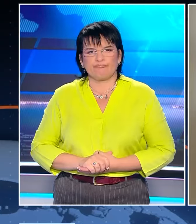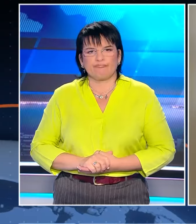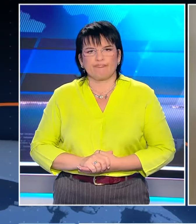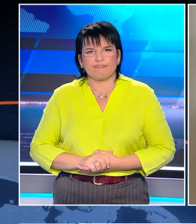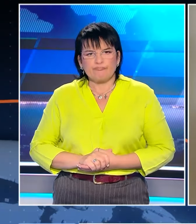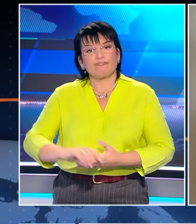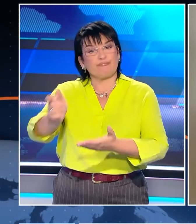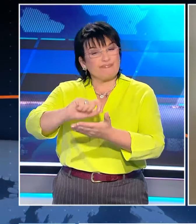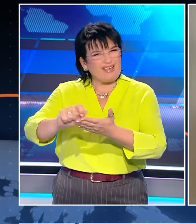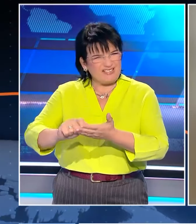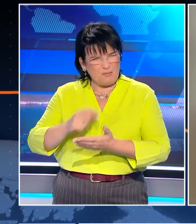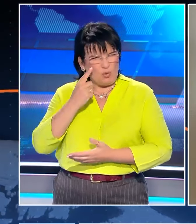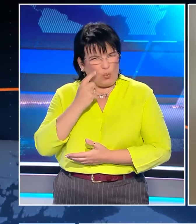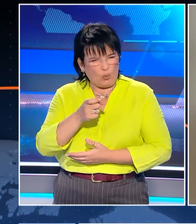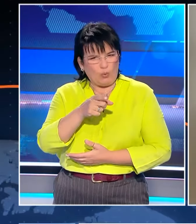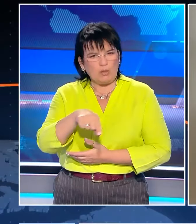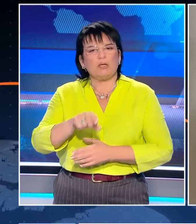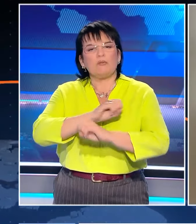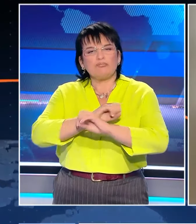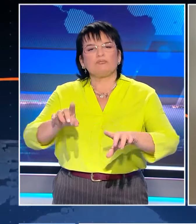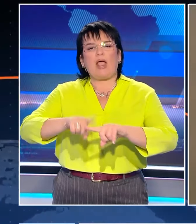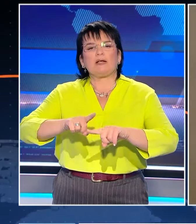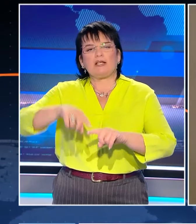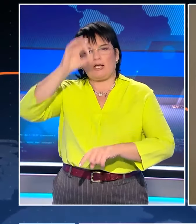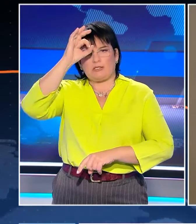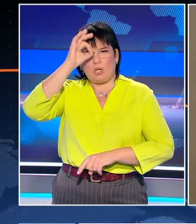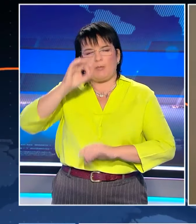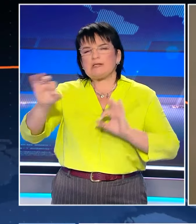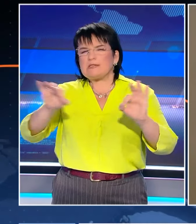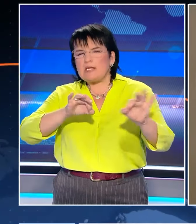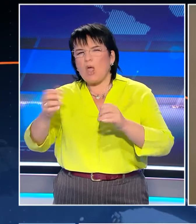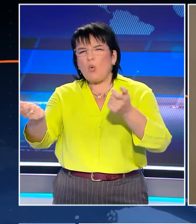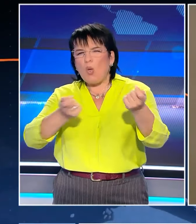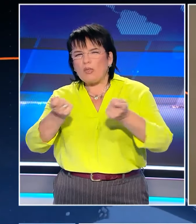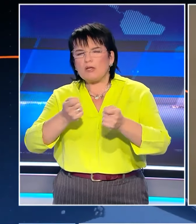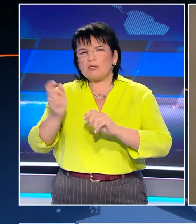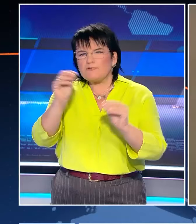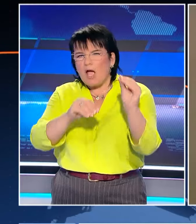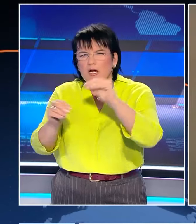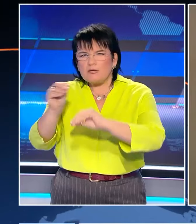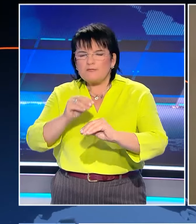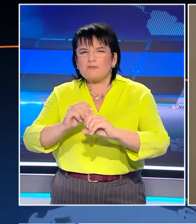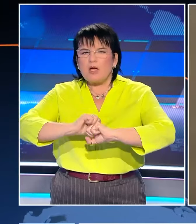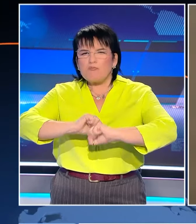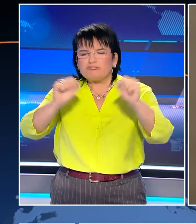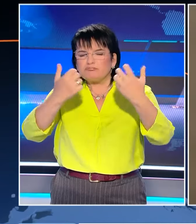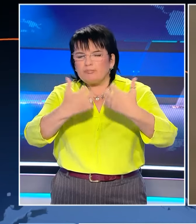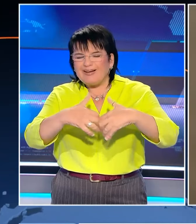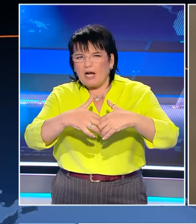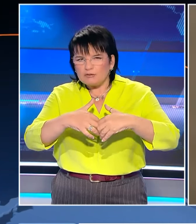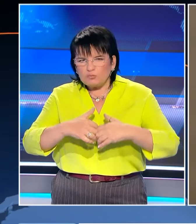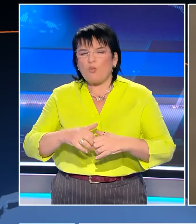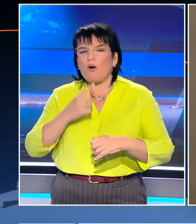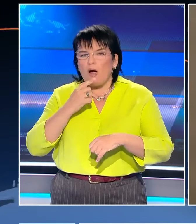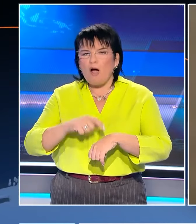Στις σημειώσεις αυτές που έδωσε στη δημοσιότητα η ελληνική αστυνομία υπάρχουν σχεδιαγράμματα με οδηγίες για τη συναρμολόγηση ενός εκρηκτικού μηχανισμού και βρέθηκαν